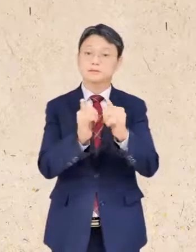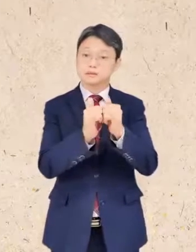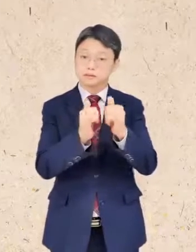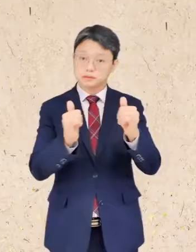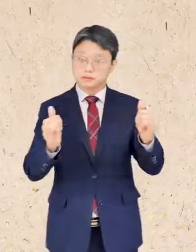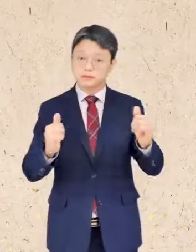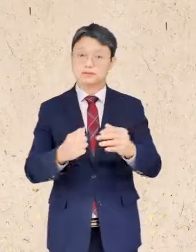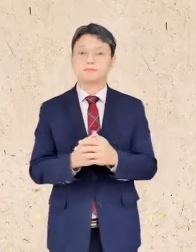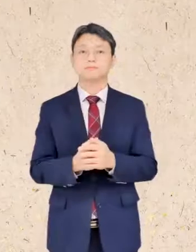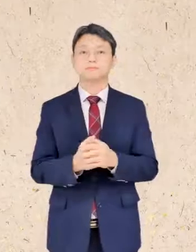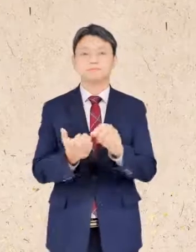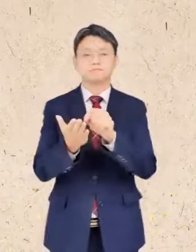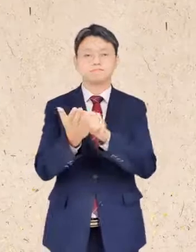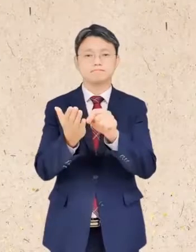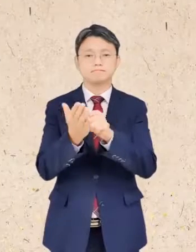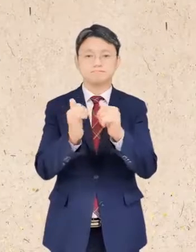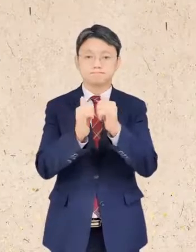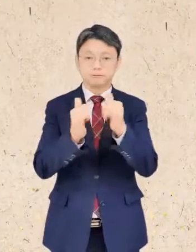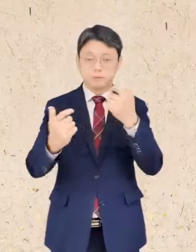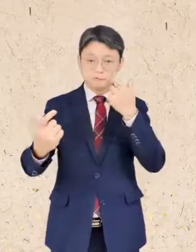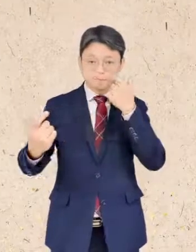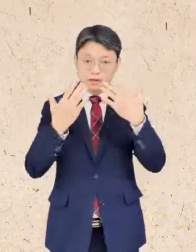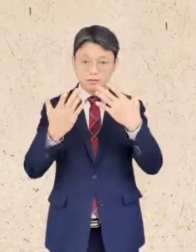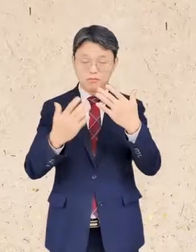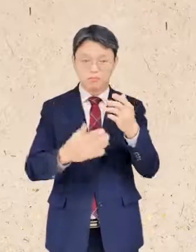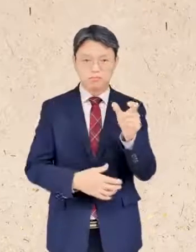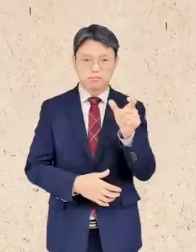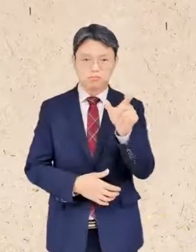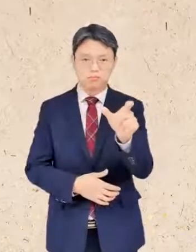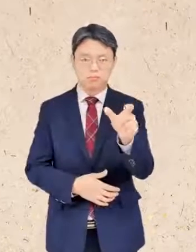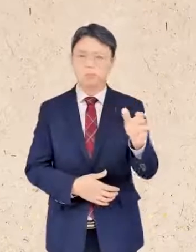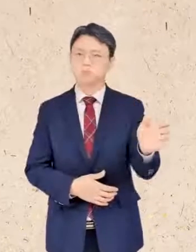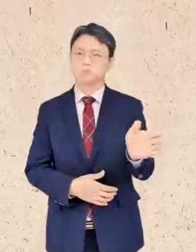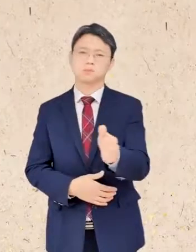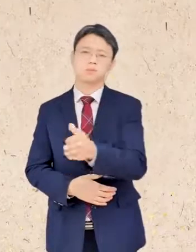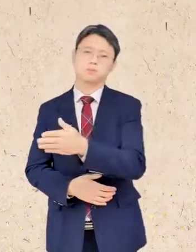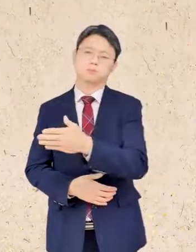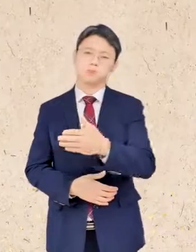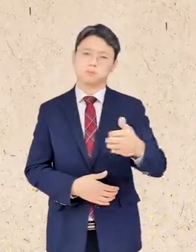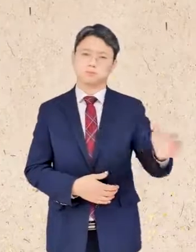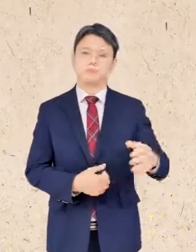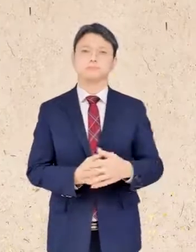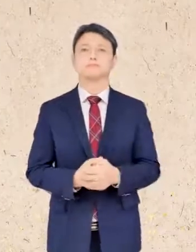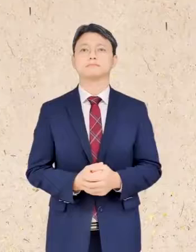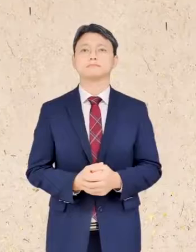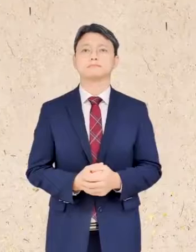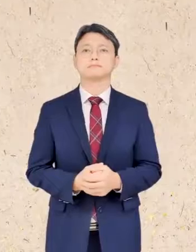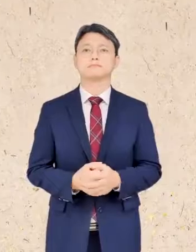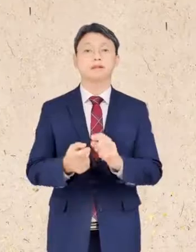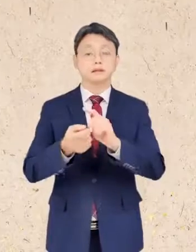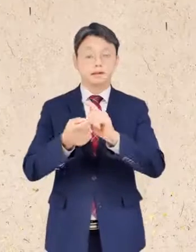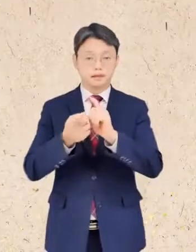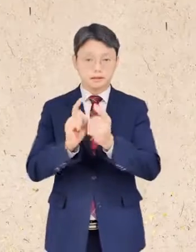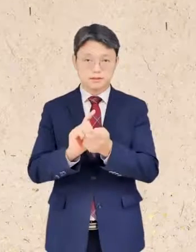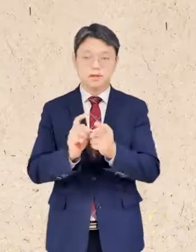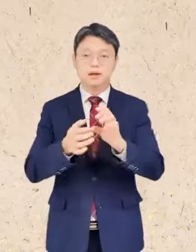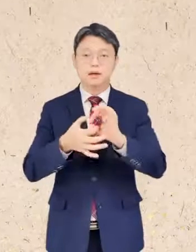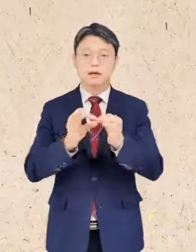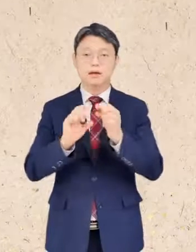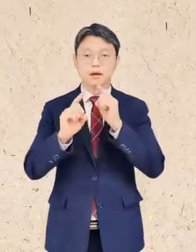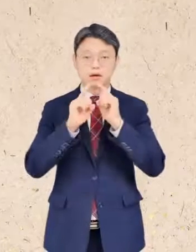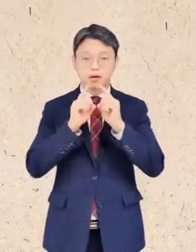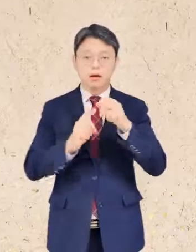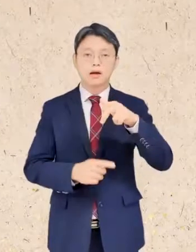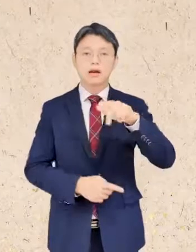요한복음의 저자입니다. 요한복음은 본문 속에 정확한 저자가 누구인지 밝히고 있지는 않습니다. 대신에 헬라어로